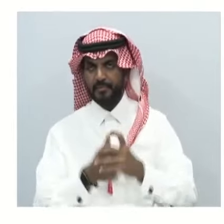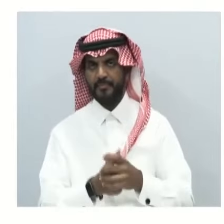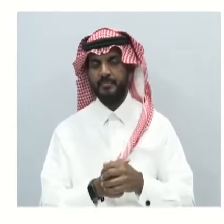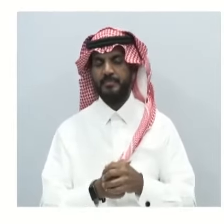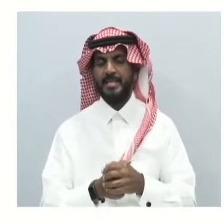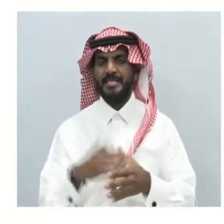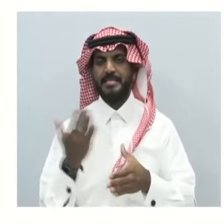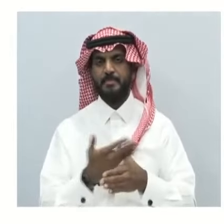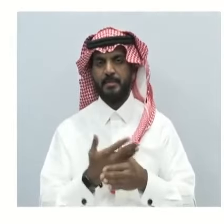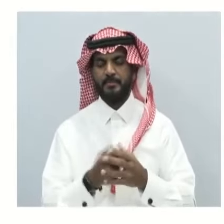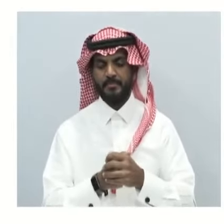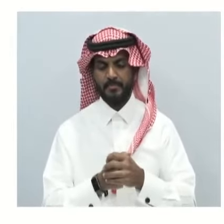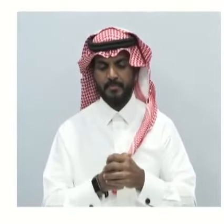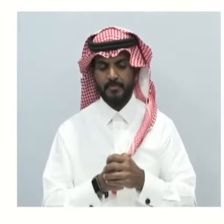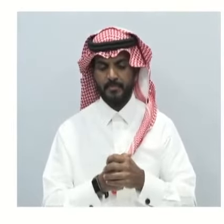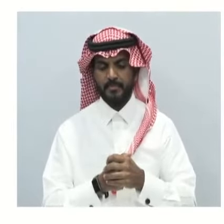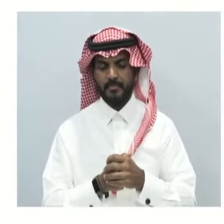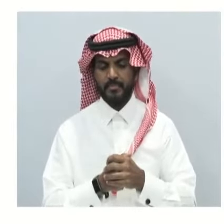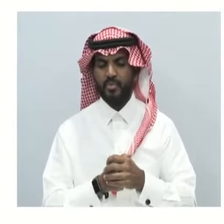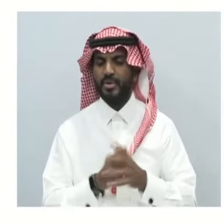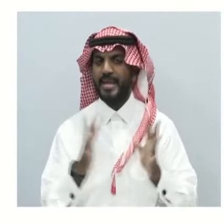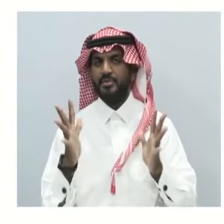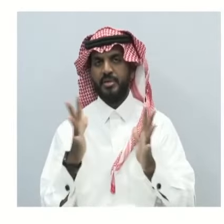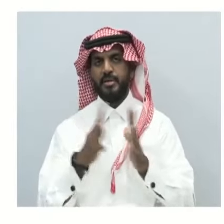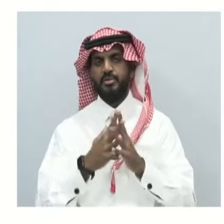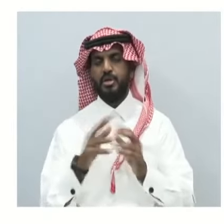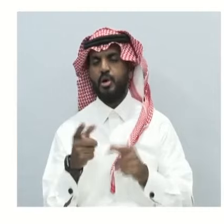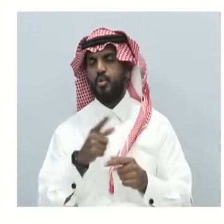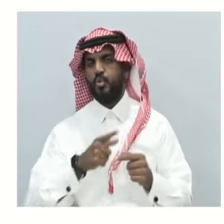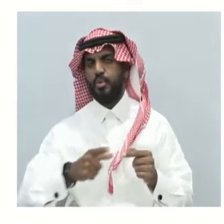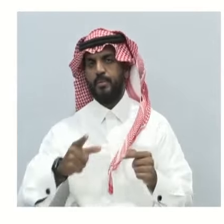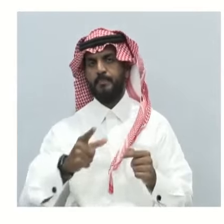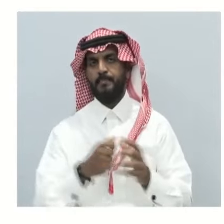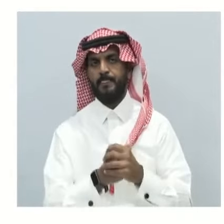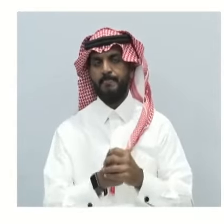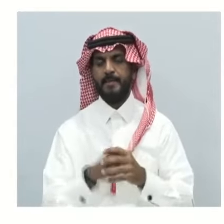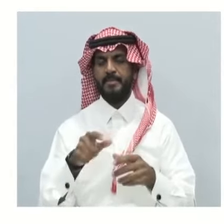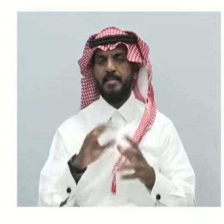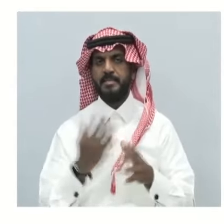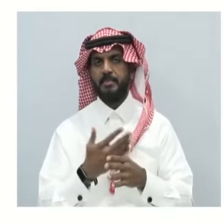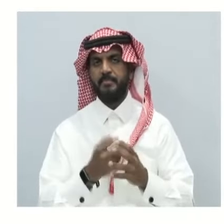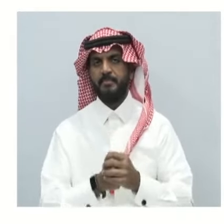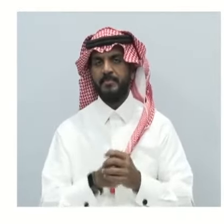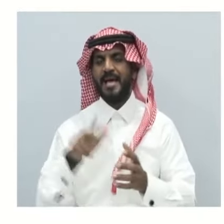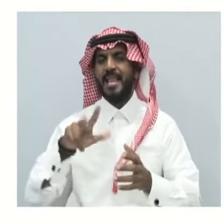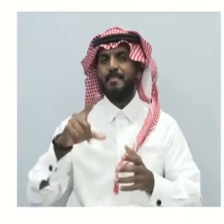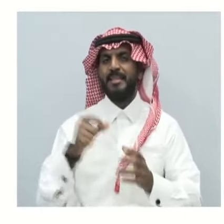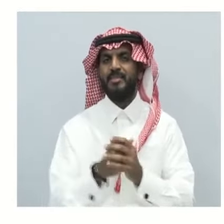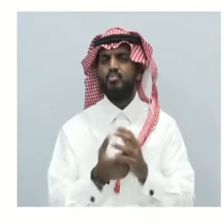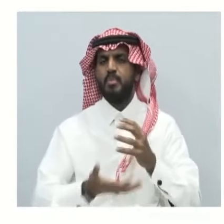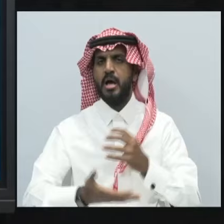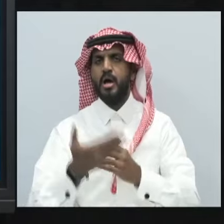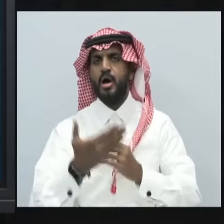الاسباب لنذكره النتائج حول وجود هذه الاسباب فمثلا ظاهره المد والجزر